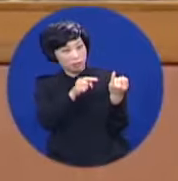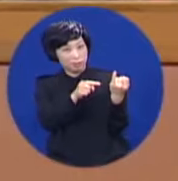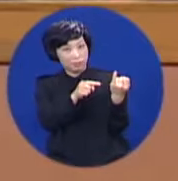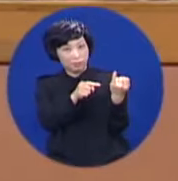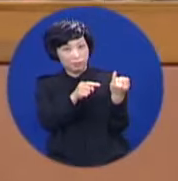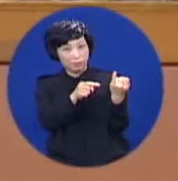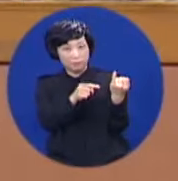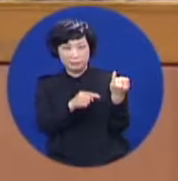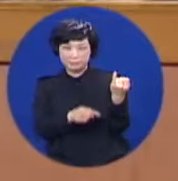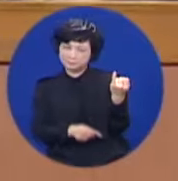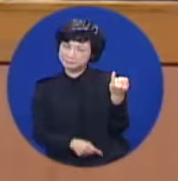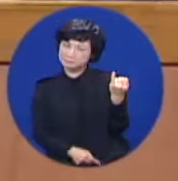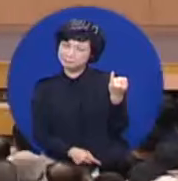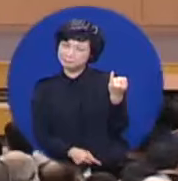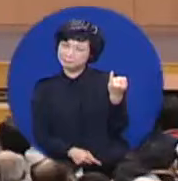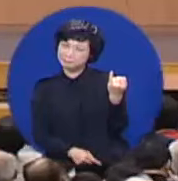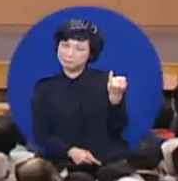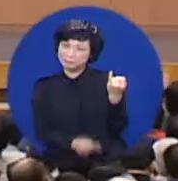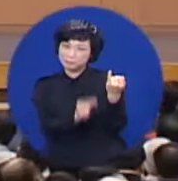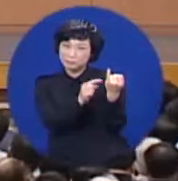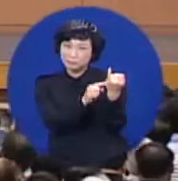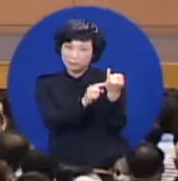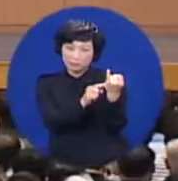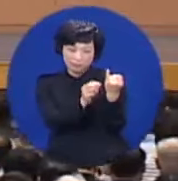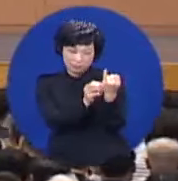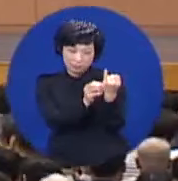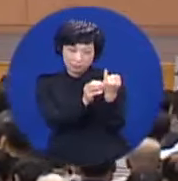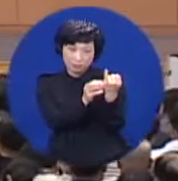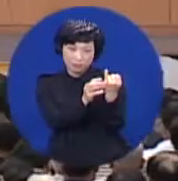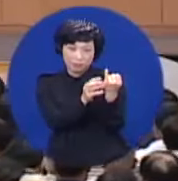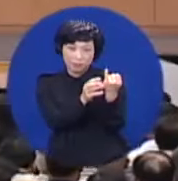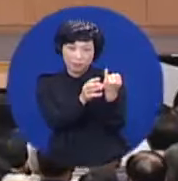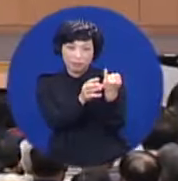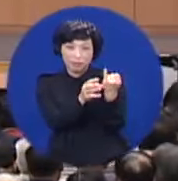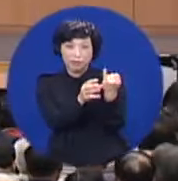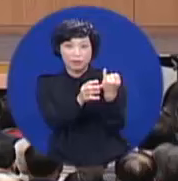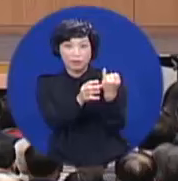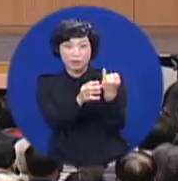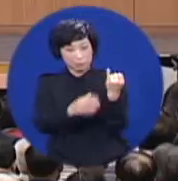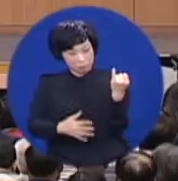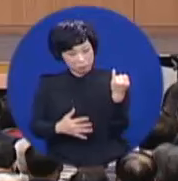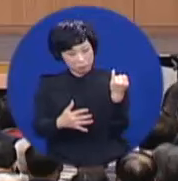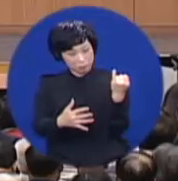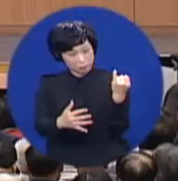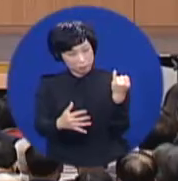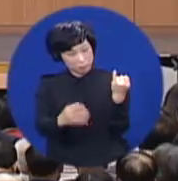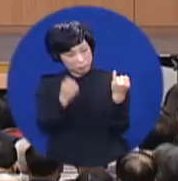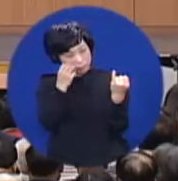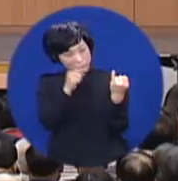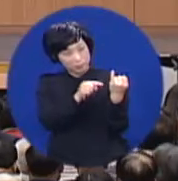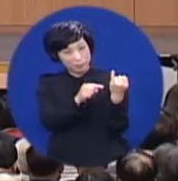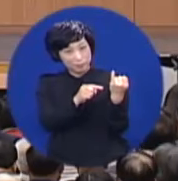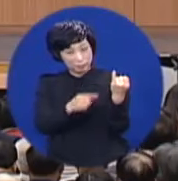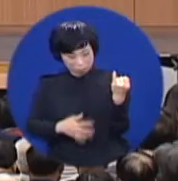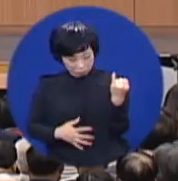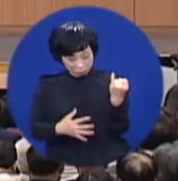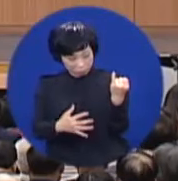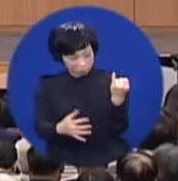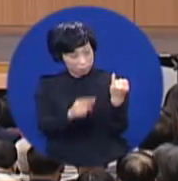아니 웬 뱃속에 아기를 들고 있어. 이 배가